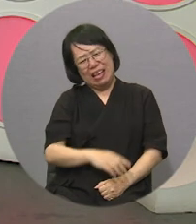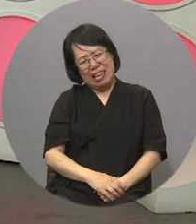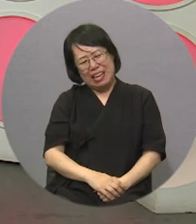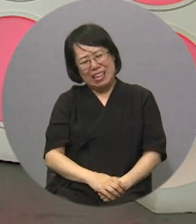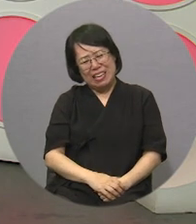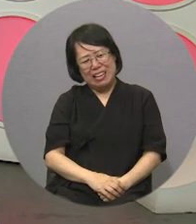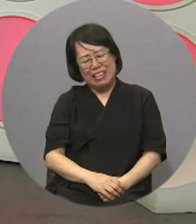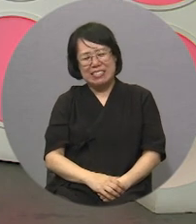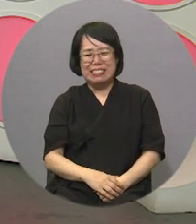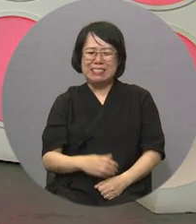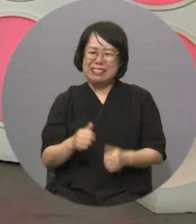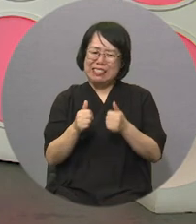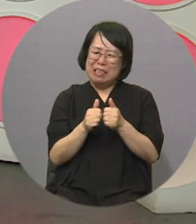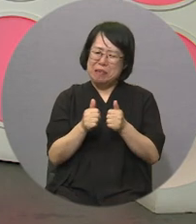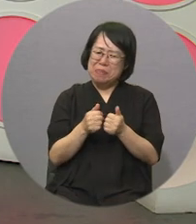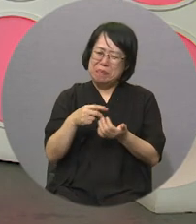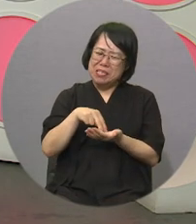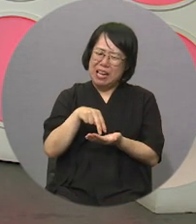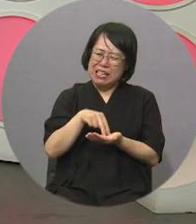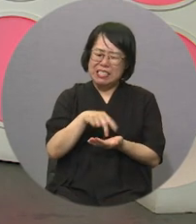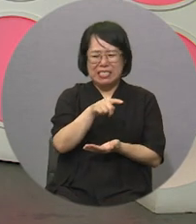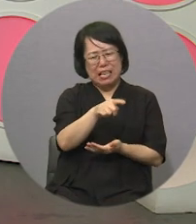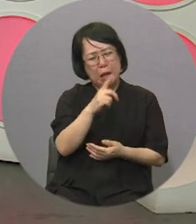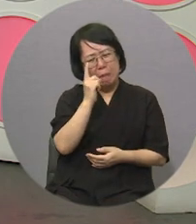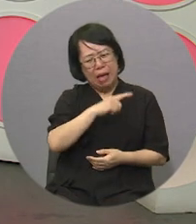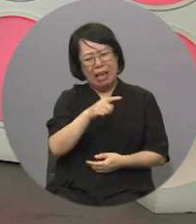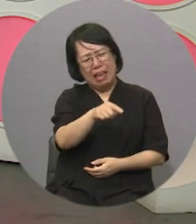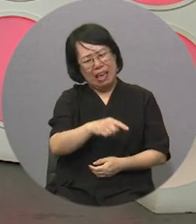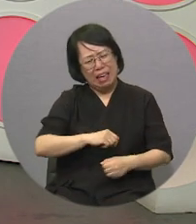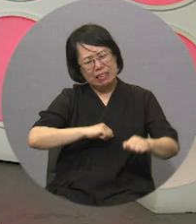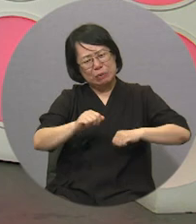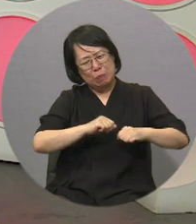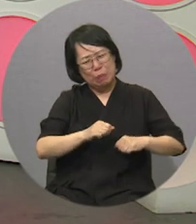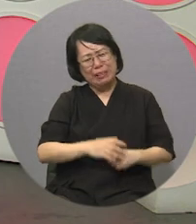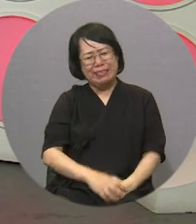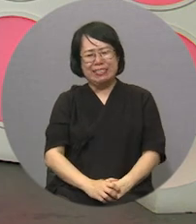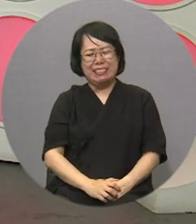남자 입장에서는 참 못된 못된 버릇인데